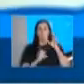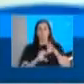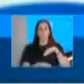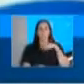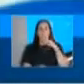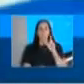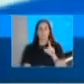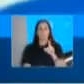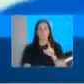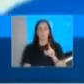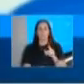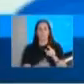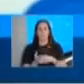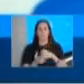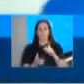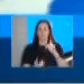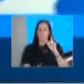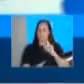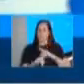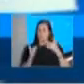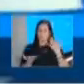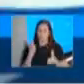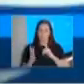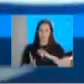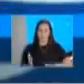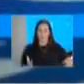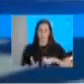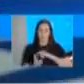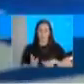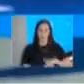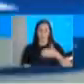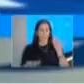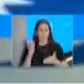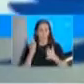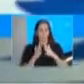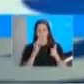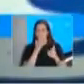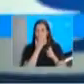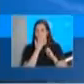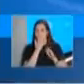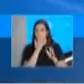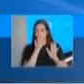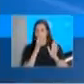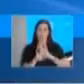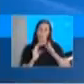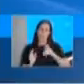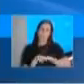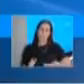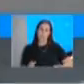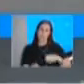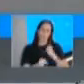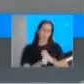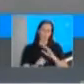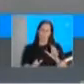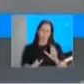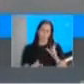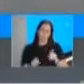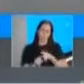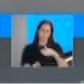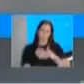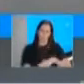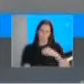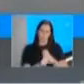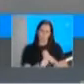מספיק בחינוך הבלתי פורמלי, ויש שונות גדולה מאוד בין רשות לרשות, פערים מאוד גדולים. כלומר, כל רשות לוקחת את זה לכיוון שבו היא